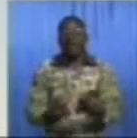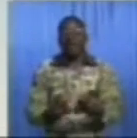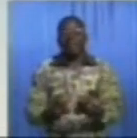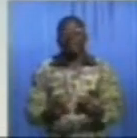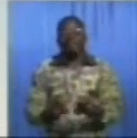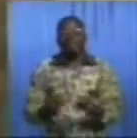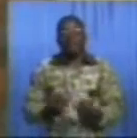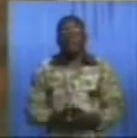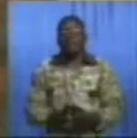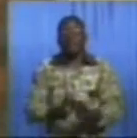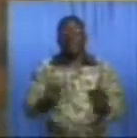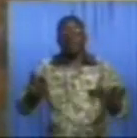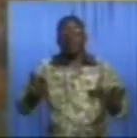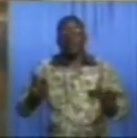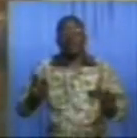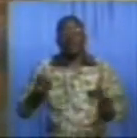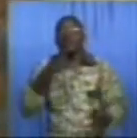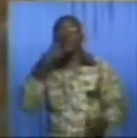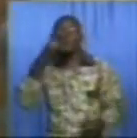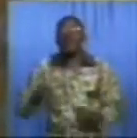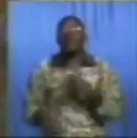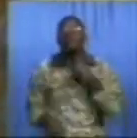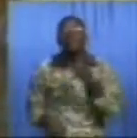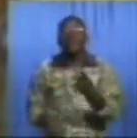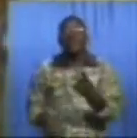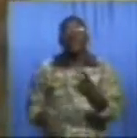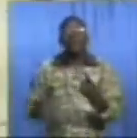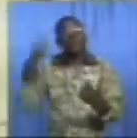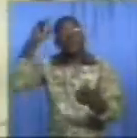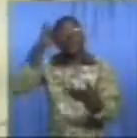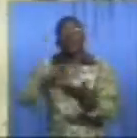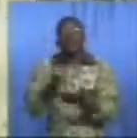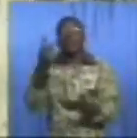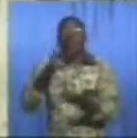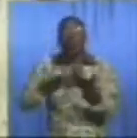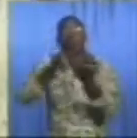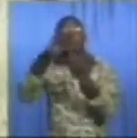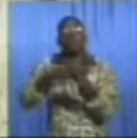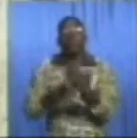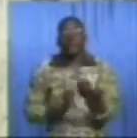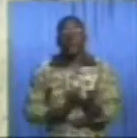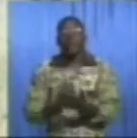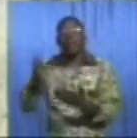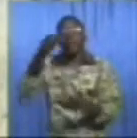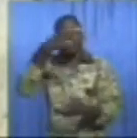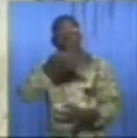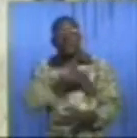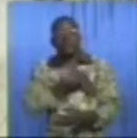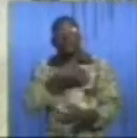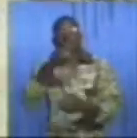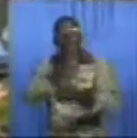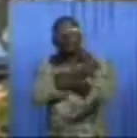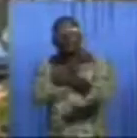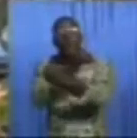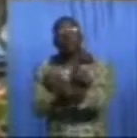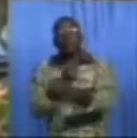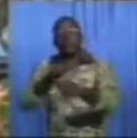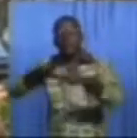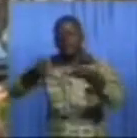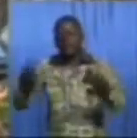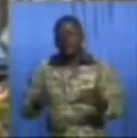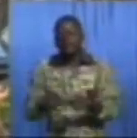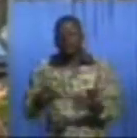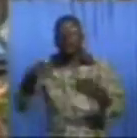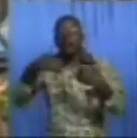En général, je dois dire que l'appropriation de ces deux projets par les bénéficiaires, par les autorités locales, a